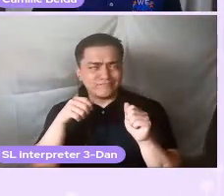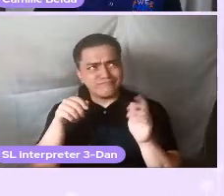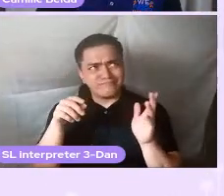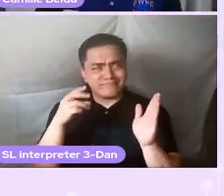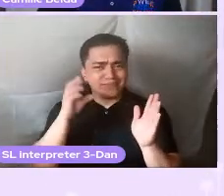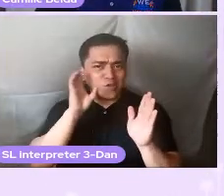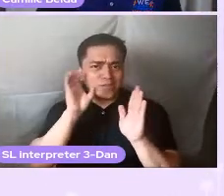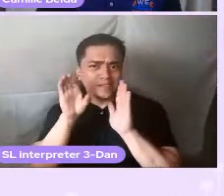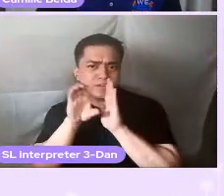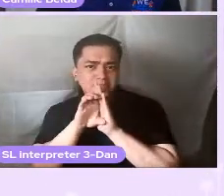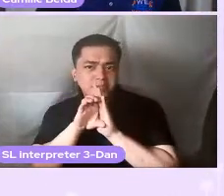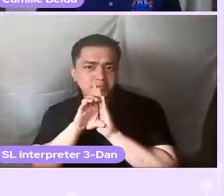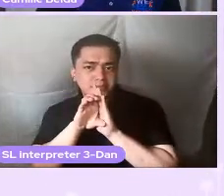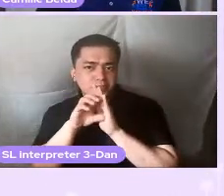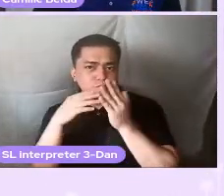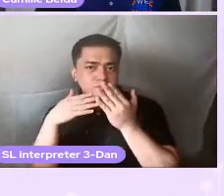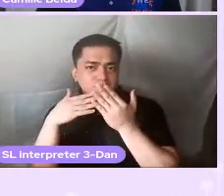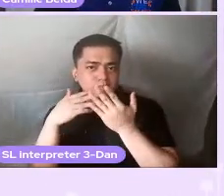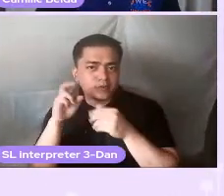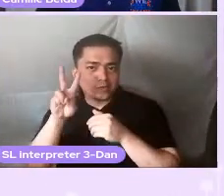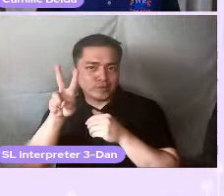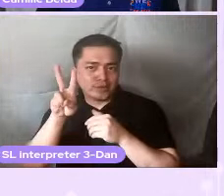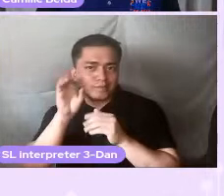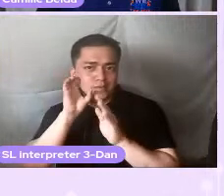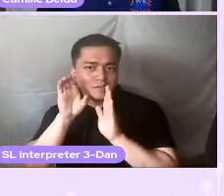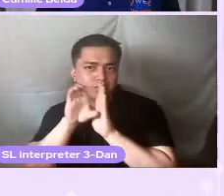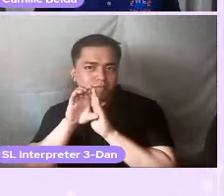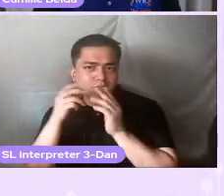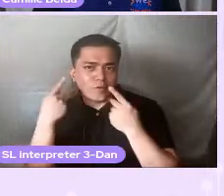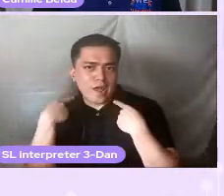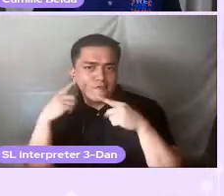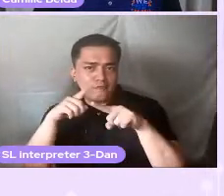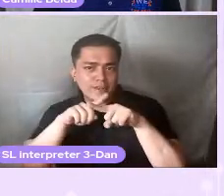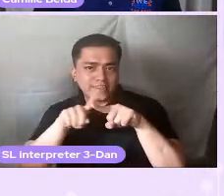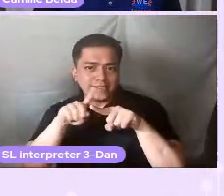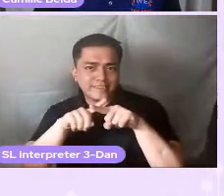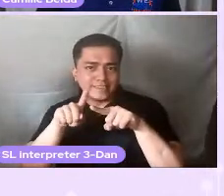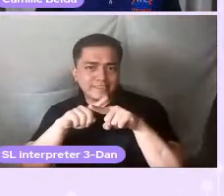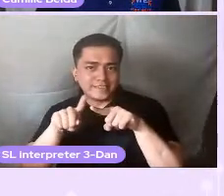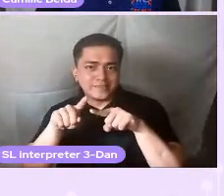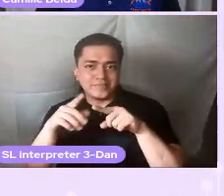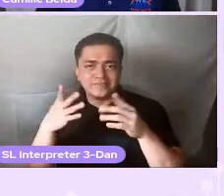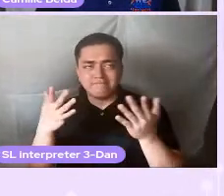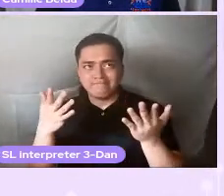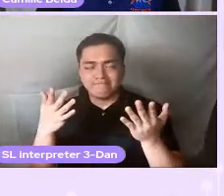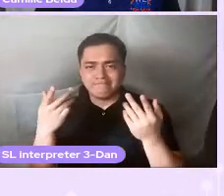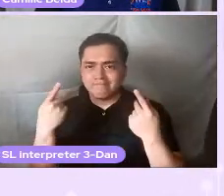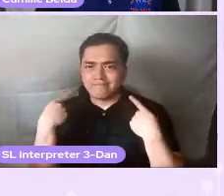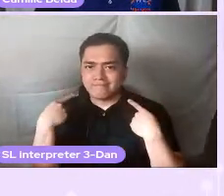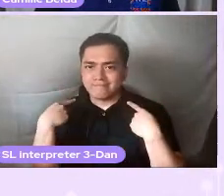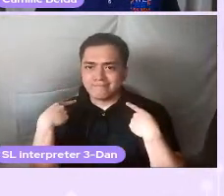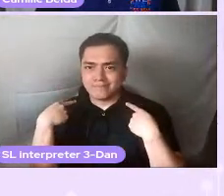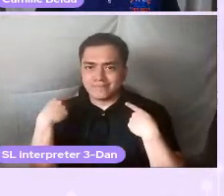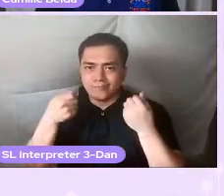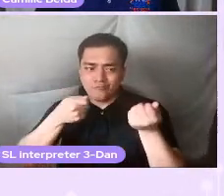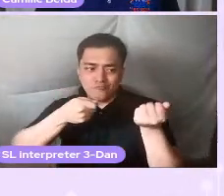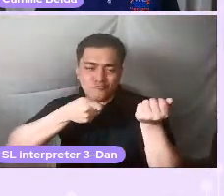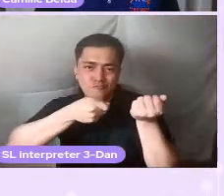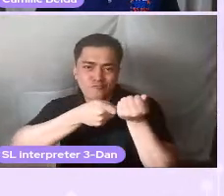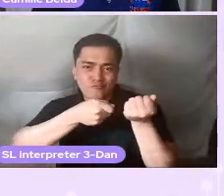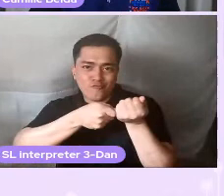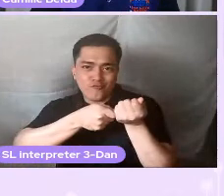then, yung second part, meron tayo parang electricity. Tapos, may plug. Tapos, may power